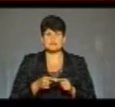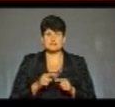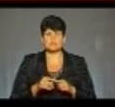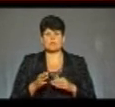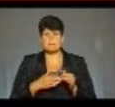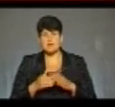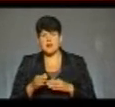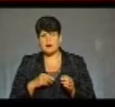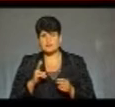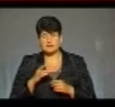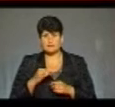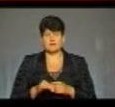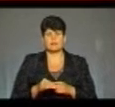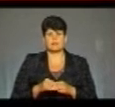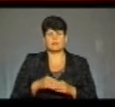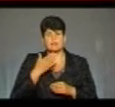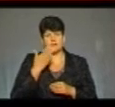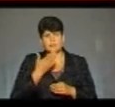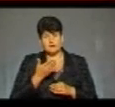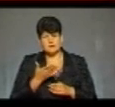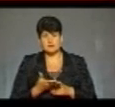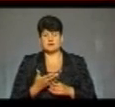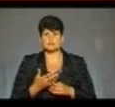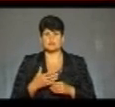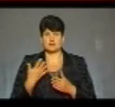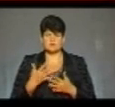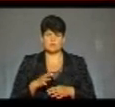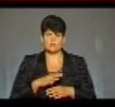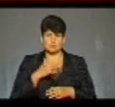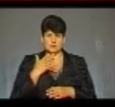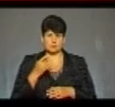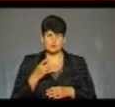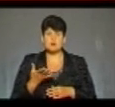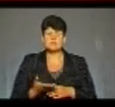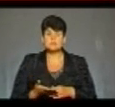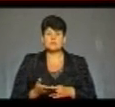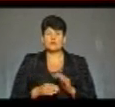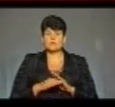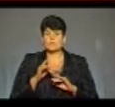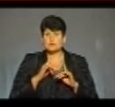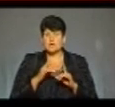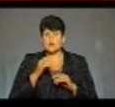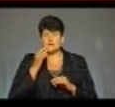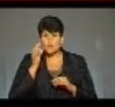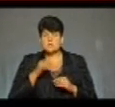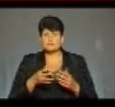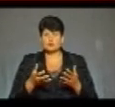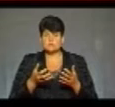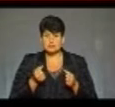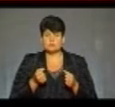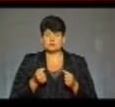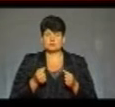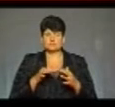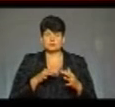від практиків, тобто від тих народних депутатів, які вже були не одне скликання в Верховній Раді. Але звичайно, що досвід отримується, як то кажуть, в бою,